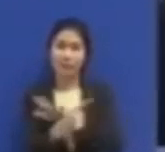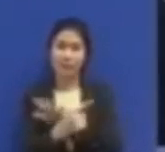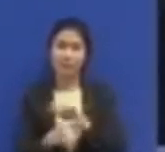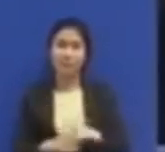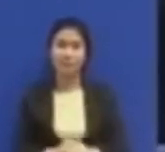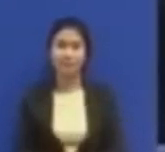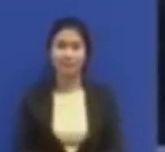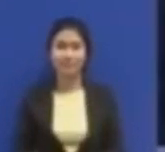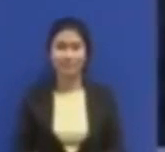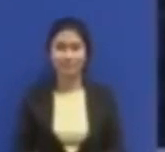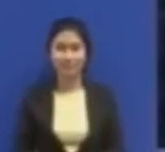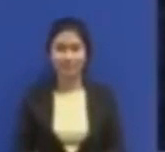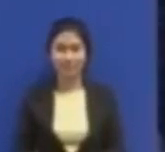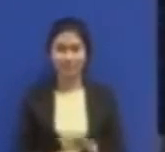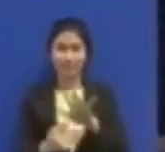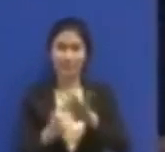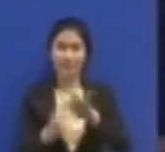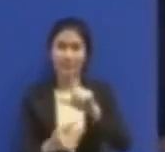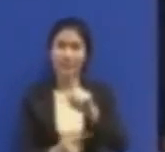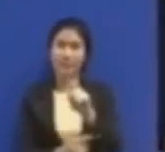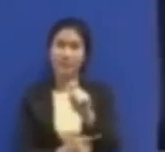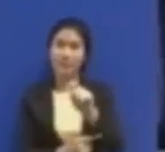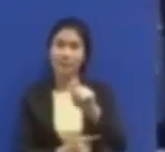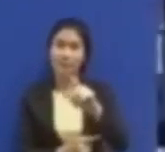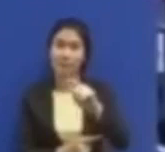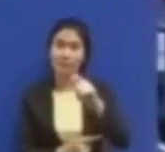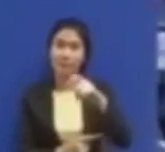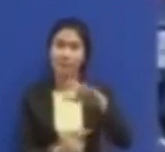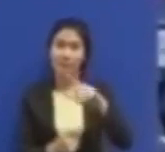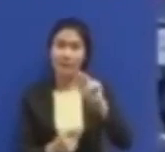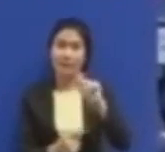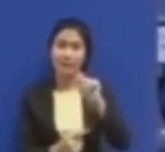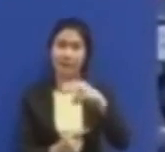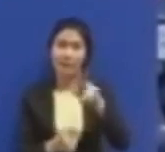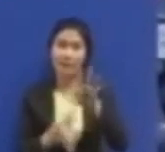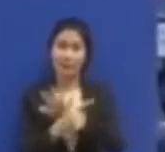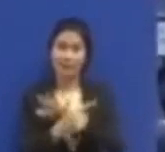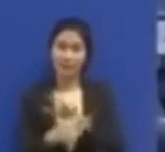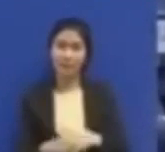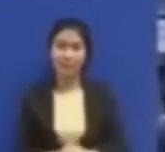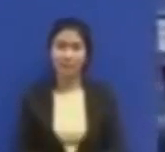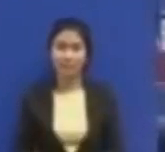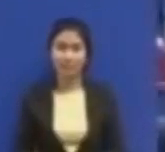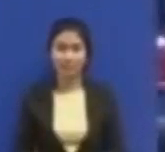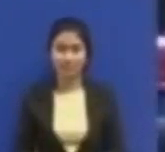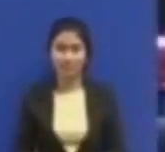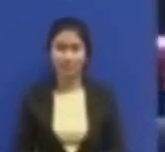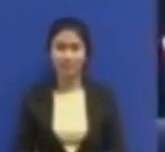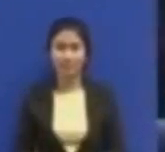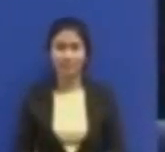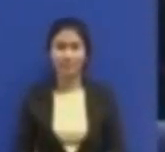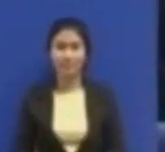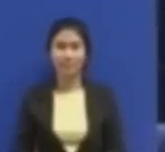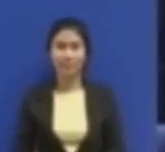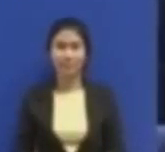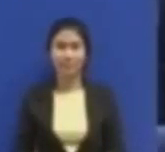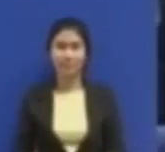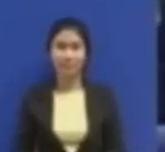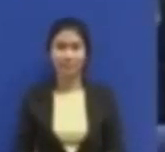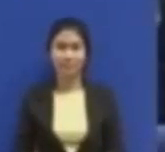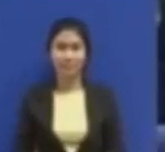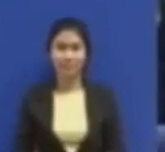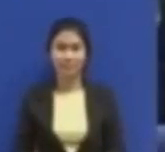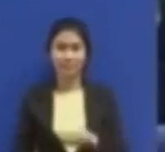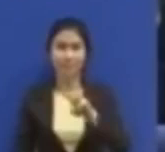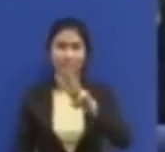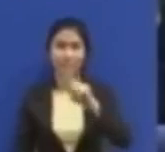พลเอกเลิศฤทธิ์เวชศาสตร์เวชสวรรค์152ว่าที่ร้อยตีวงสย